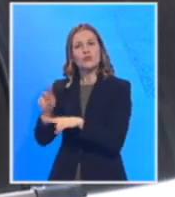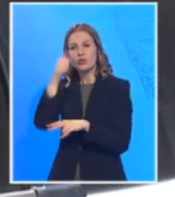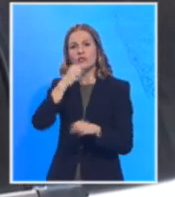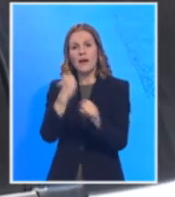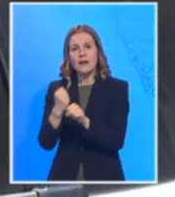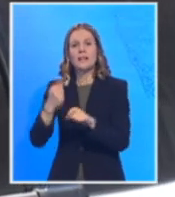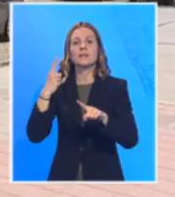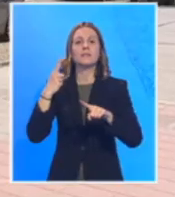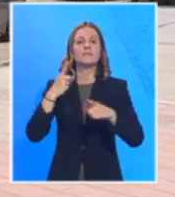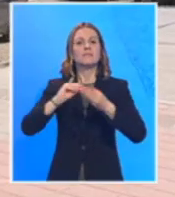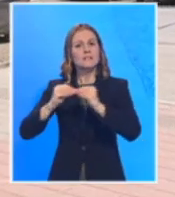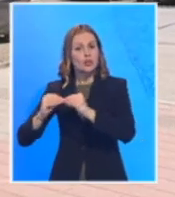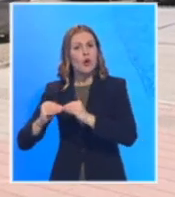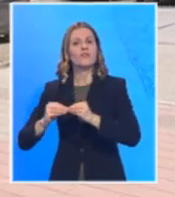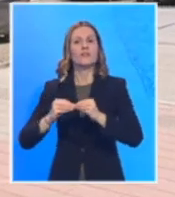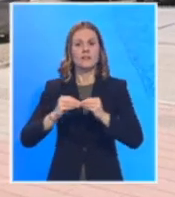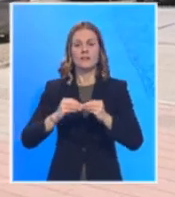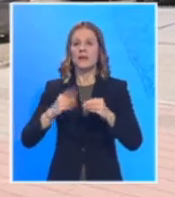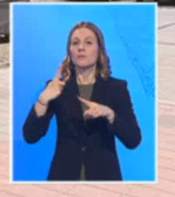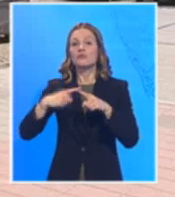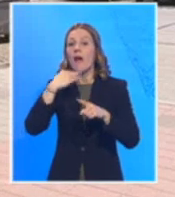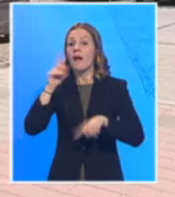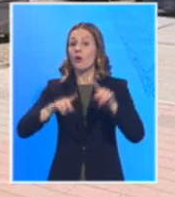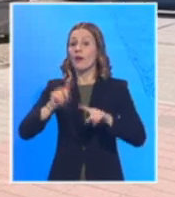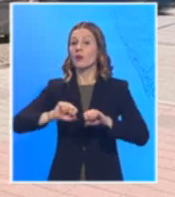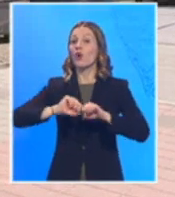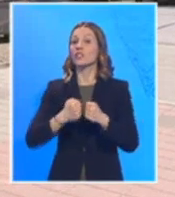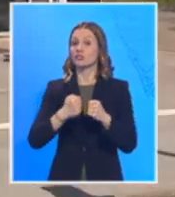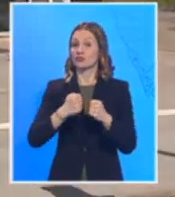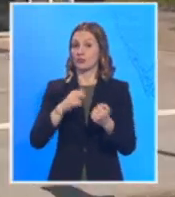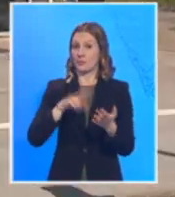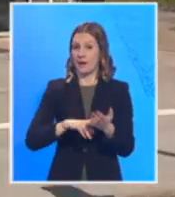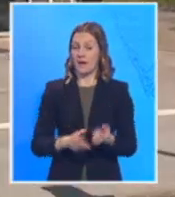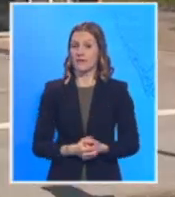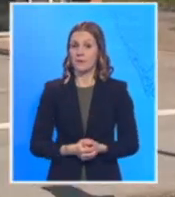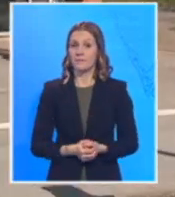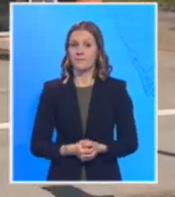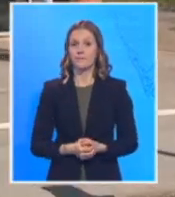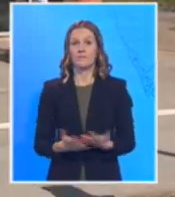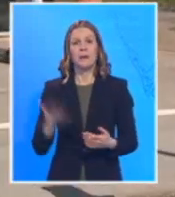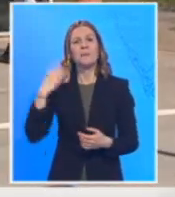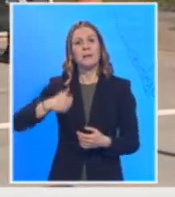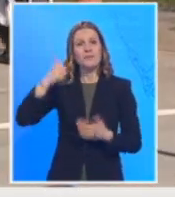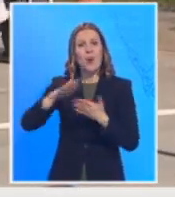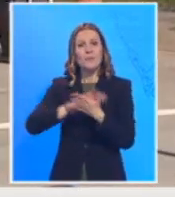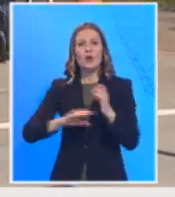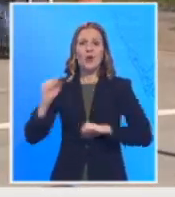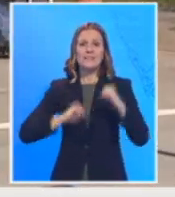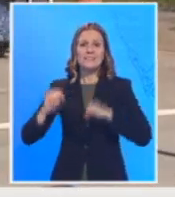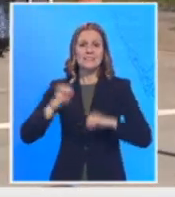i snabdevenost trgovinskih objekata i moguće kršenja potrošačkih prava. Pa generalno ona prva kriza je prošla kad su